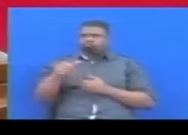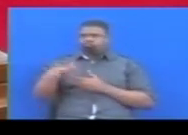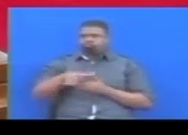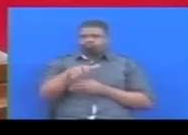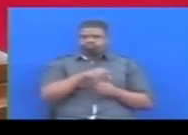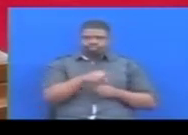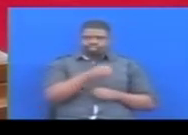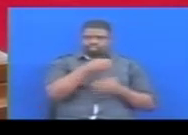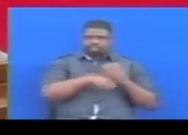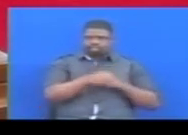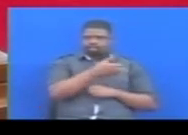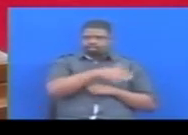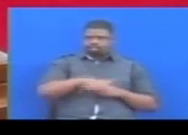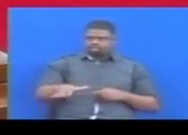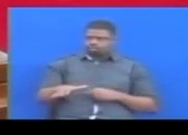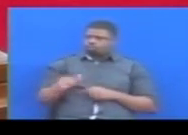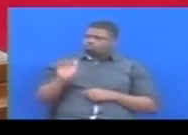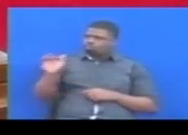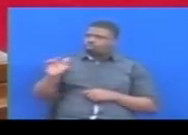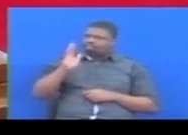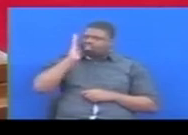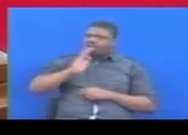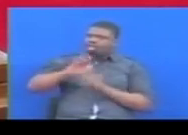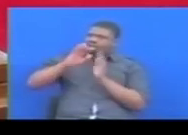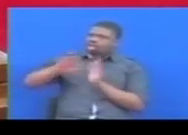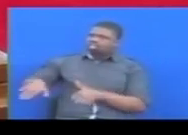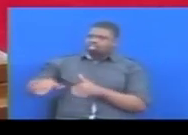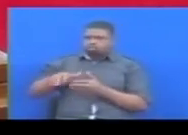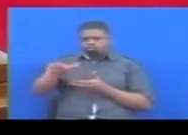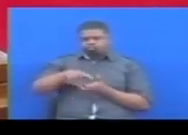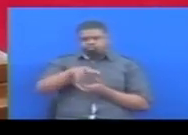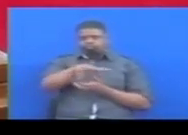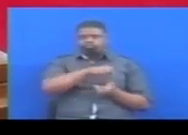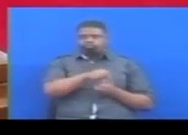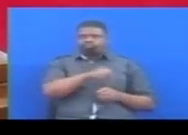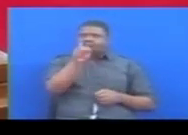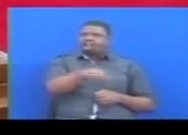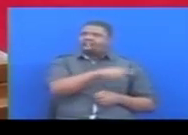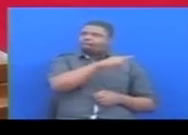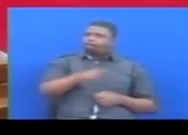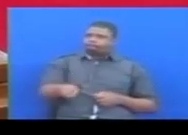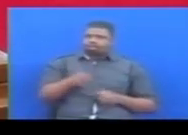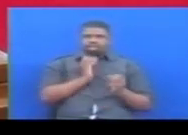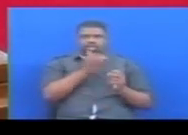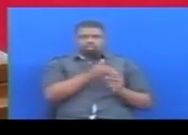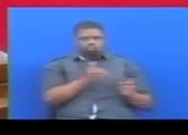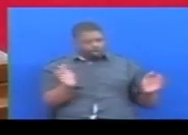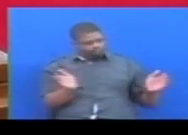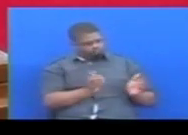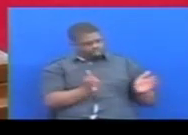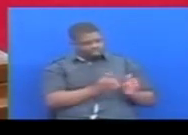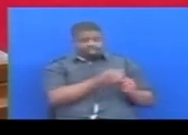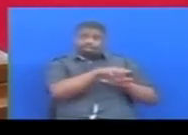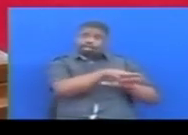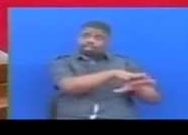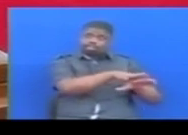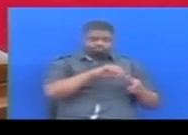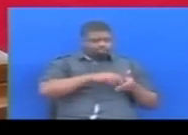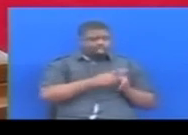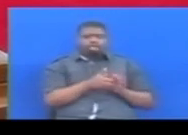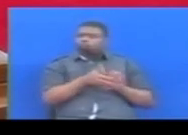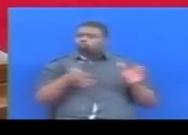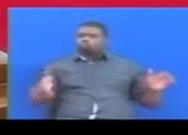kuepusha vijana na uvuvi haramu katika kuhamasisha kufanya ufugaji wa samaki, tunao mkakati mkubwa sana, na hivi